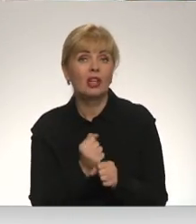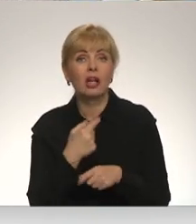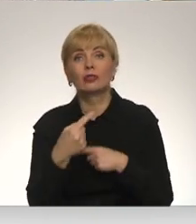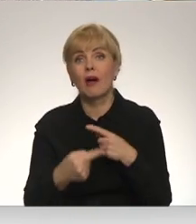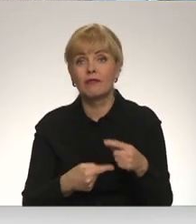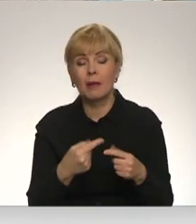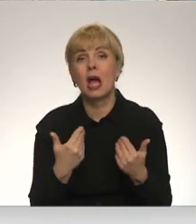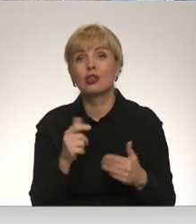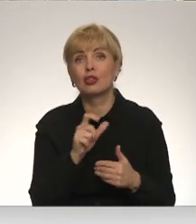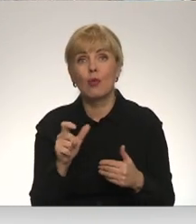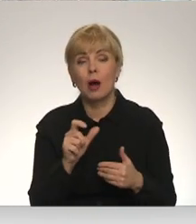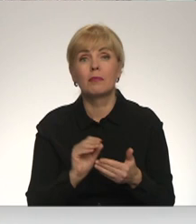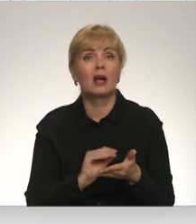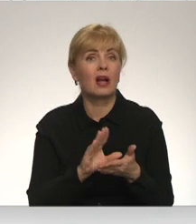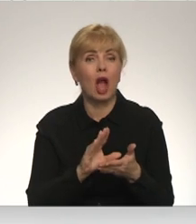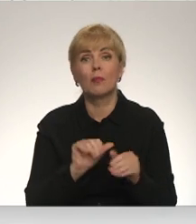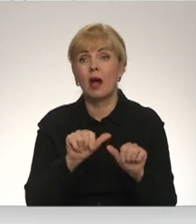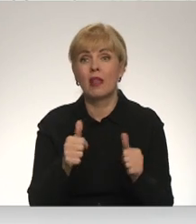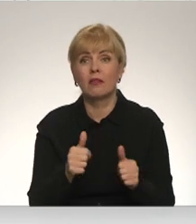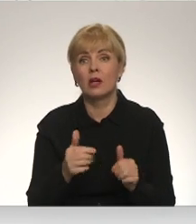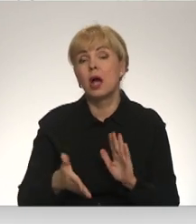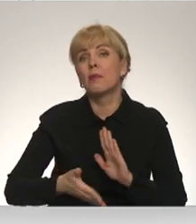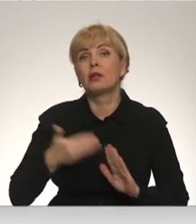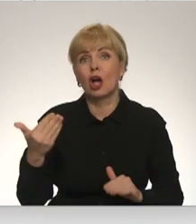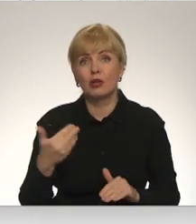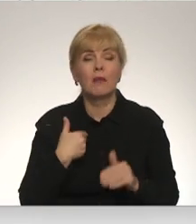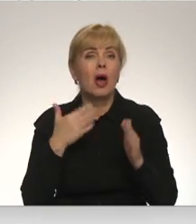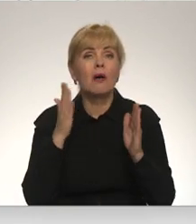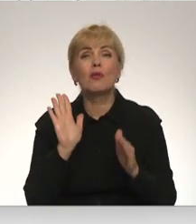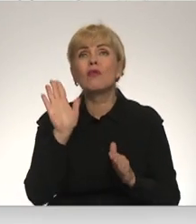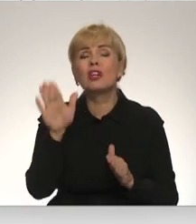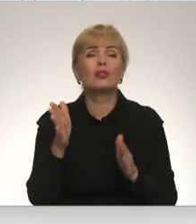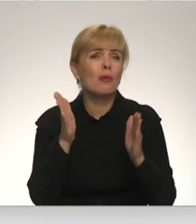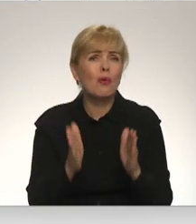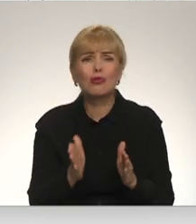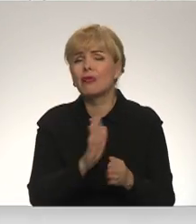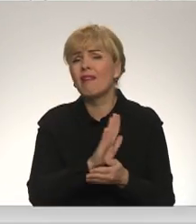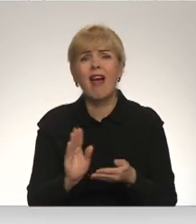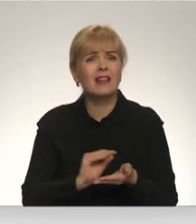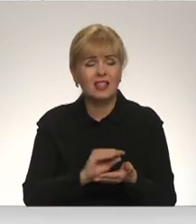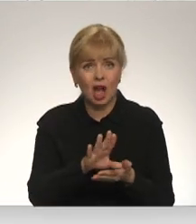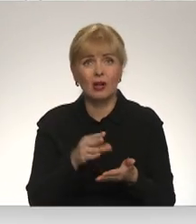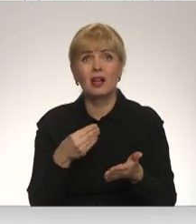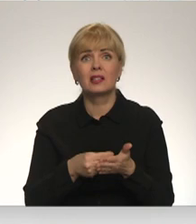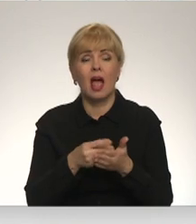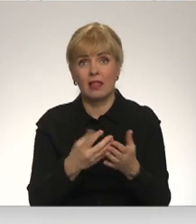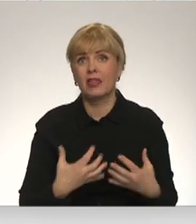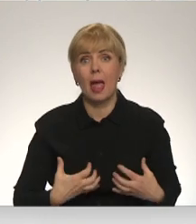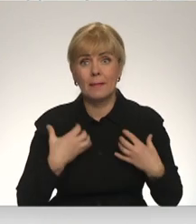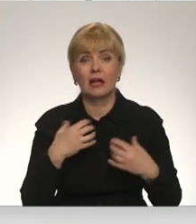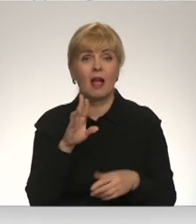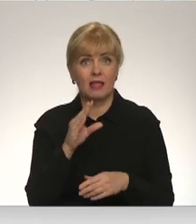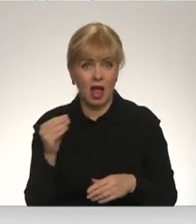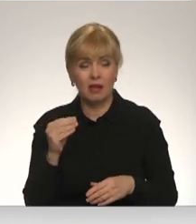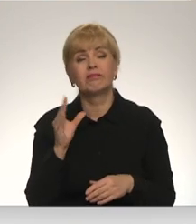vienmēr un šobrīd krājumus neveido. Preškam, visam mūžam nesagrās. Tieši tā. Jā. Nu, bet tās cenas jau neviedē? Nē.